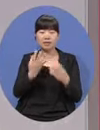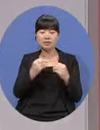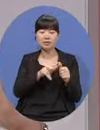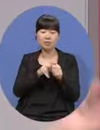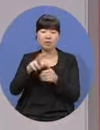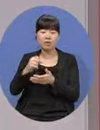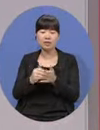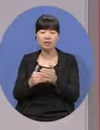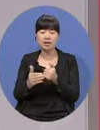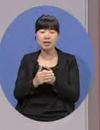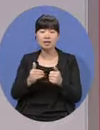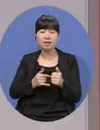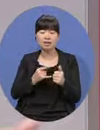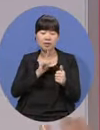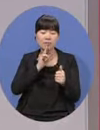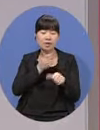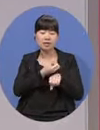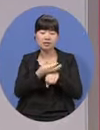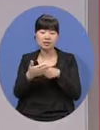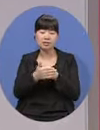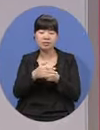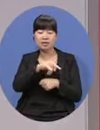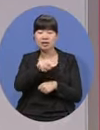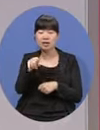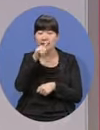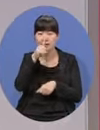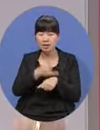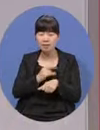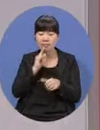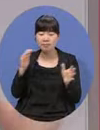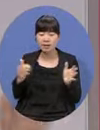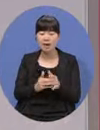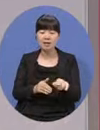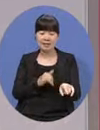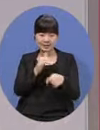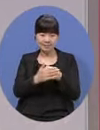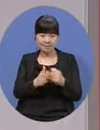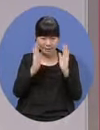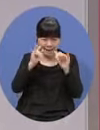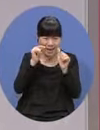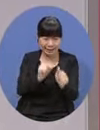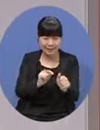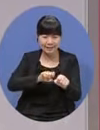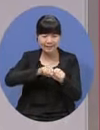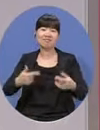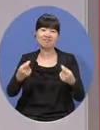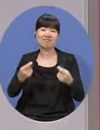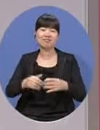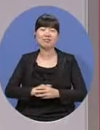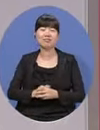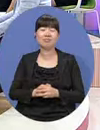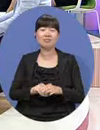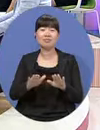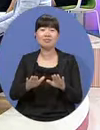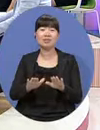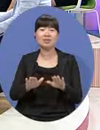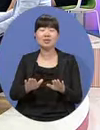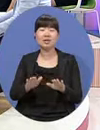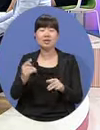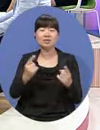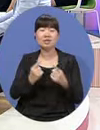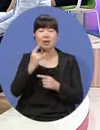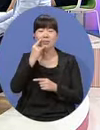얻어서 아이들에게 얘기를 해 줘서 이런 이런 것들이 있대 라고만 얘기하지 이런 거 있으니까 너네 이거 공부해야 돼 막 이렇게는 안 하고 있어요 자 그렇다면요 오늘